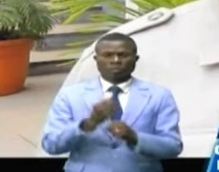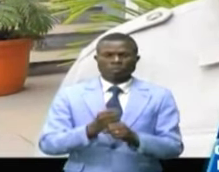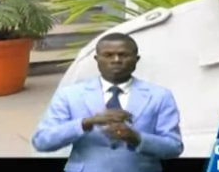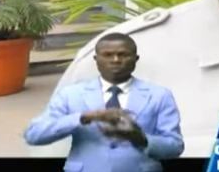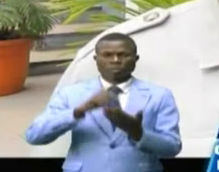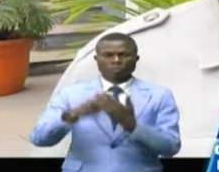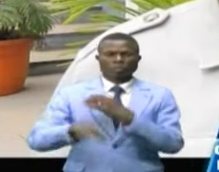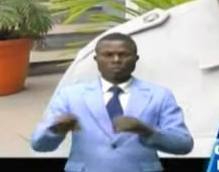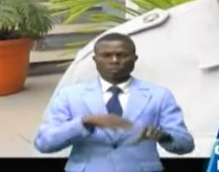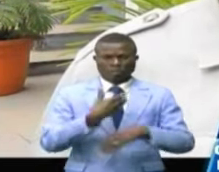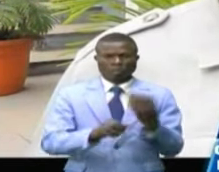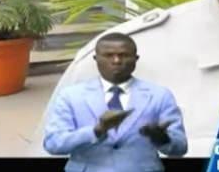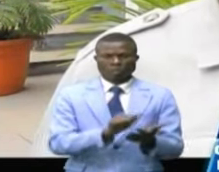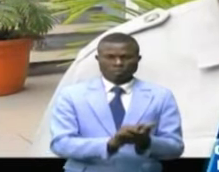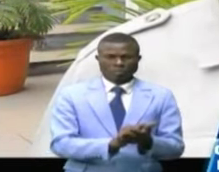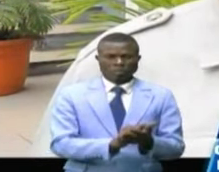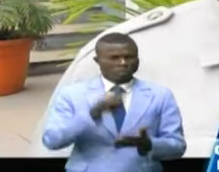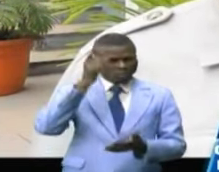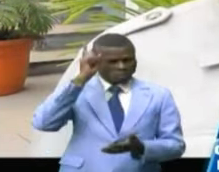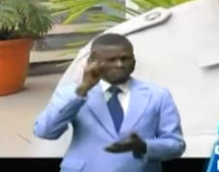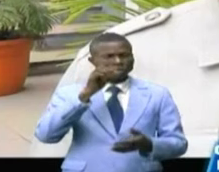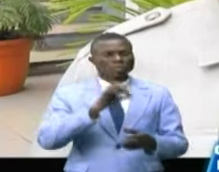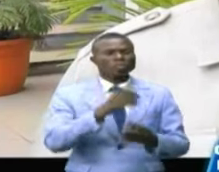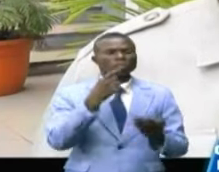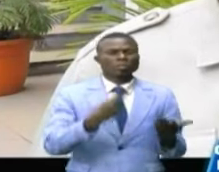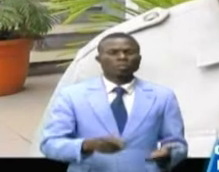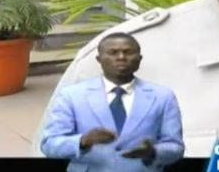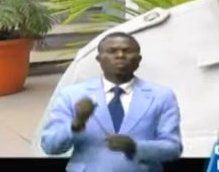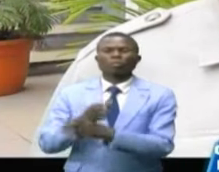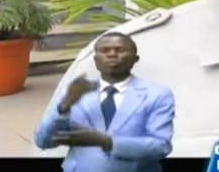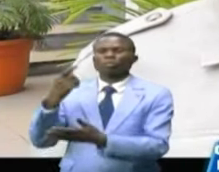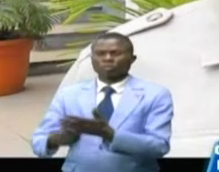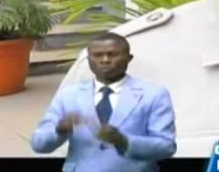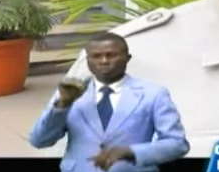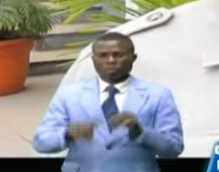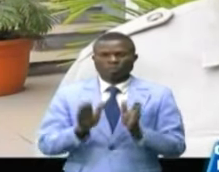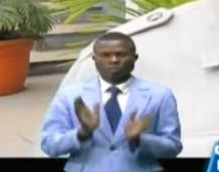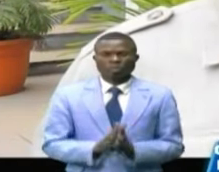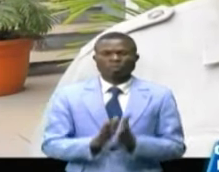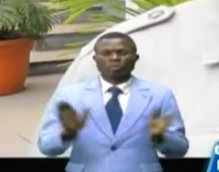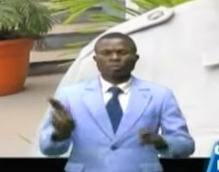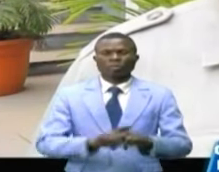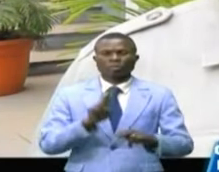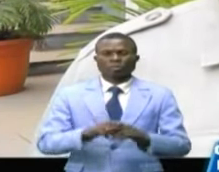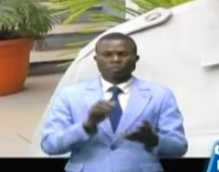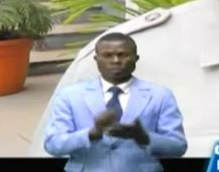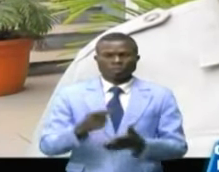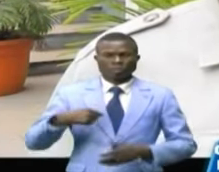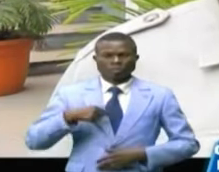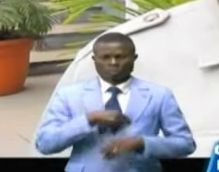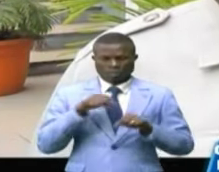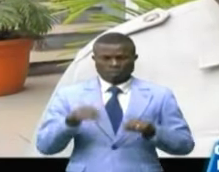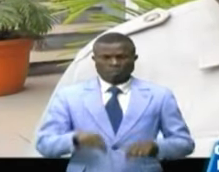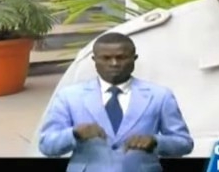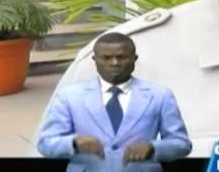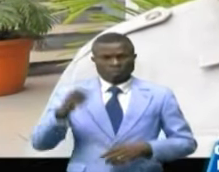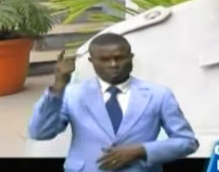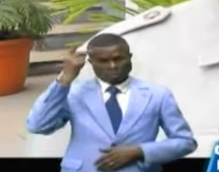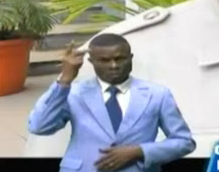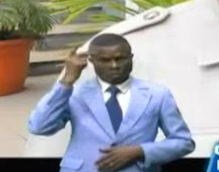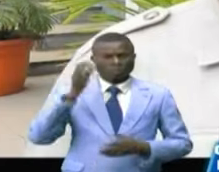d'action qui a été voté et qui est mise en œuvre par les secrétaires exécutifs. Donc, nous sommes aujourd'hui ici à